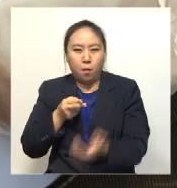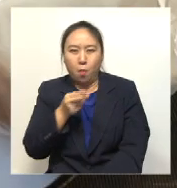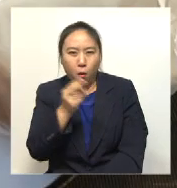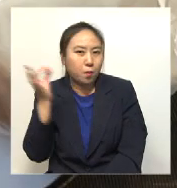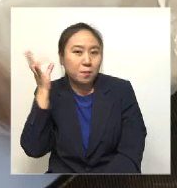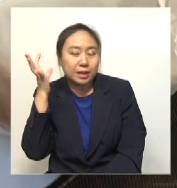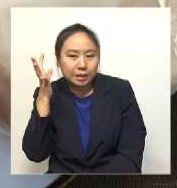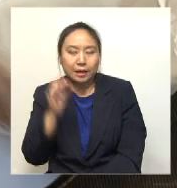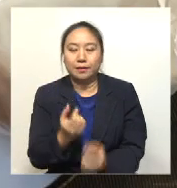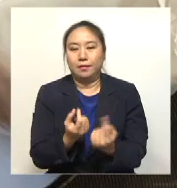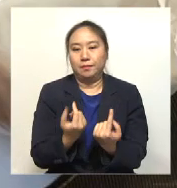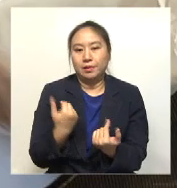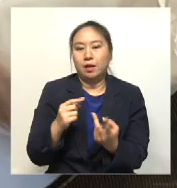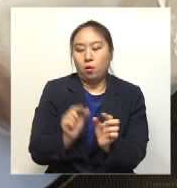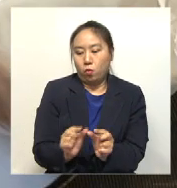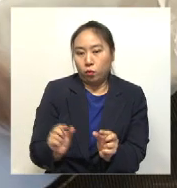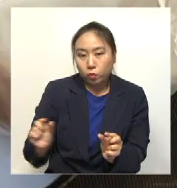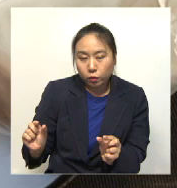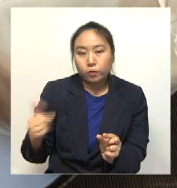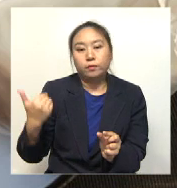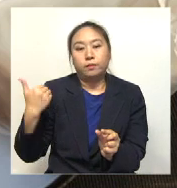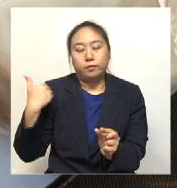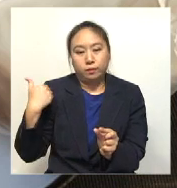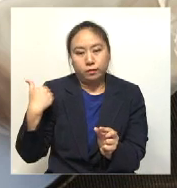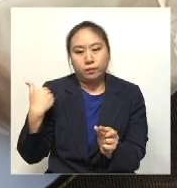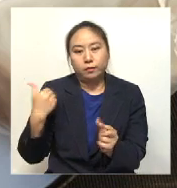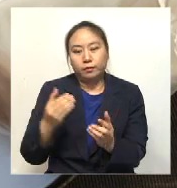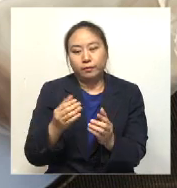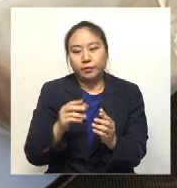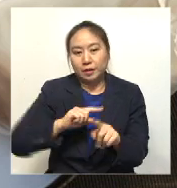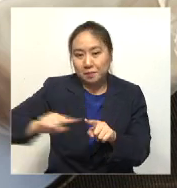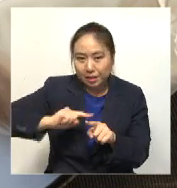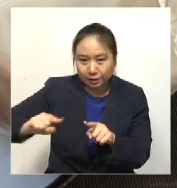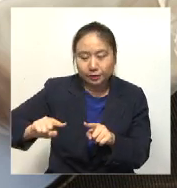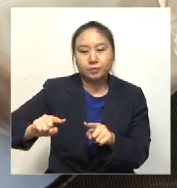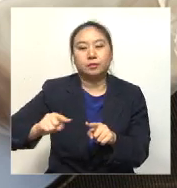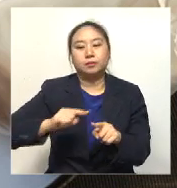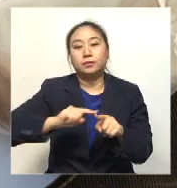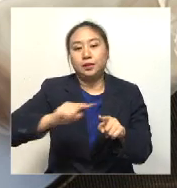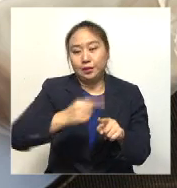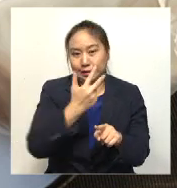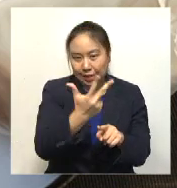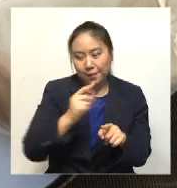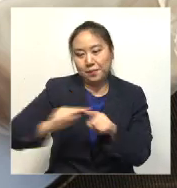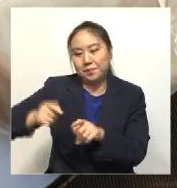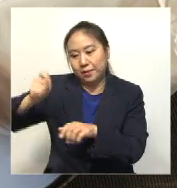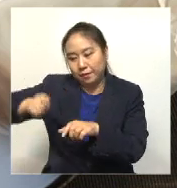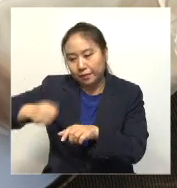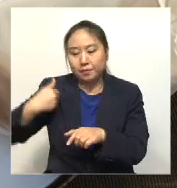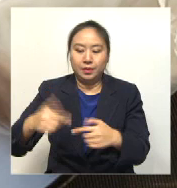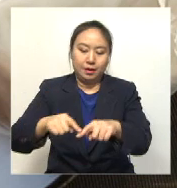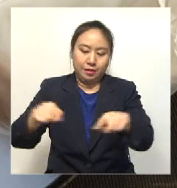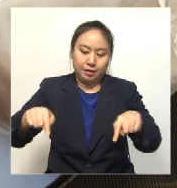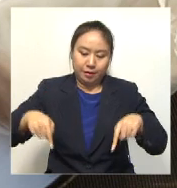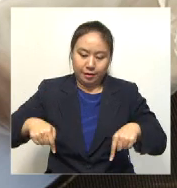ครื่องกระสุนแล้วก็มีอาวุธปืนกล็อกมีแมกกาซีนพร้อมเครื่องกระสุนมีมีดพระ3เล่มมีดทำครัว2เล่มรวมทั้งเขียงอี